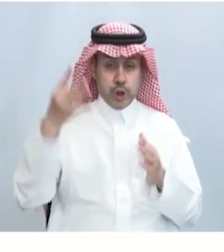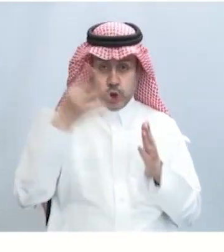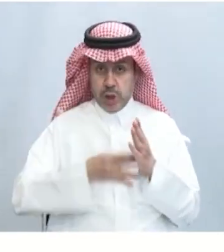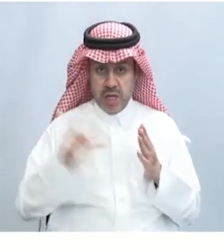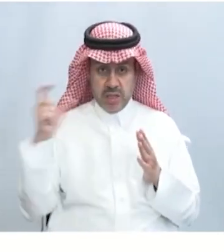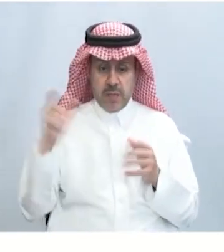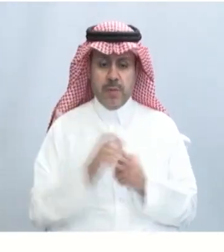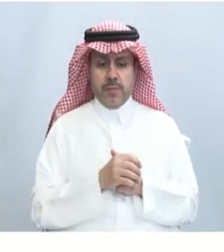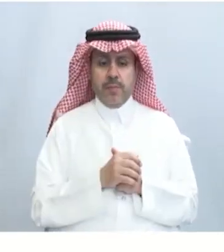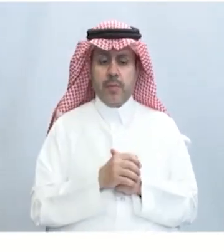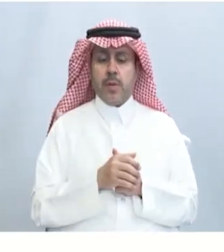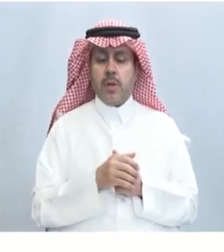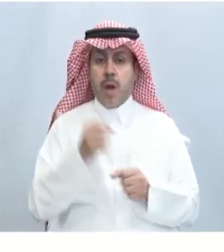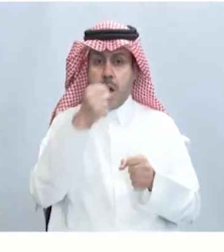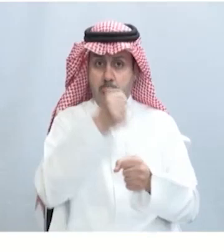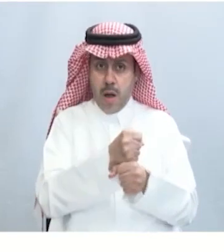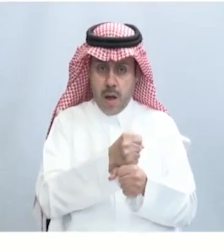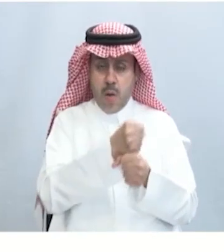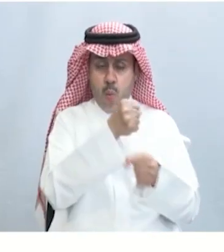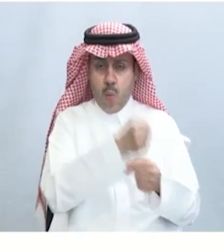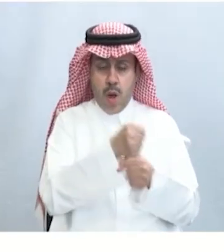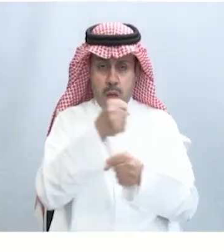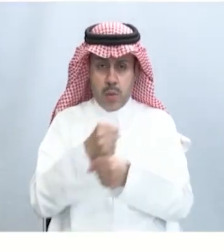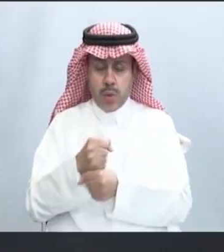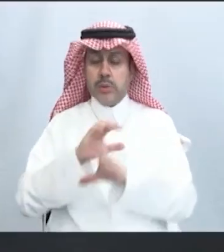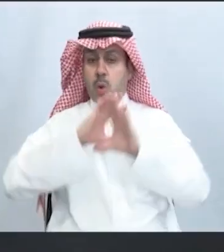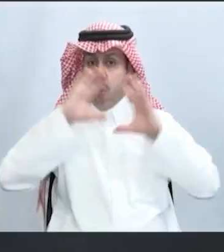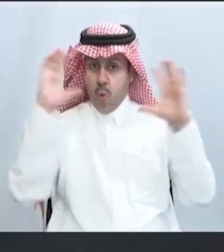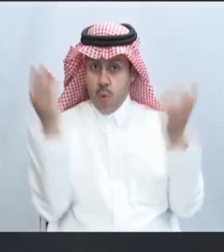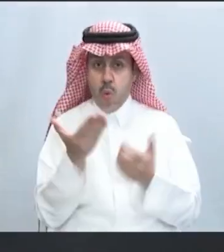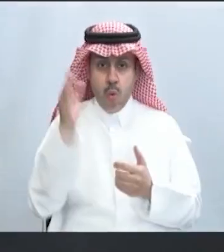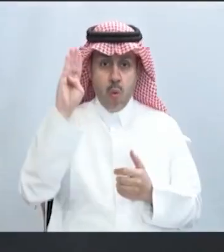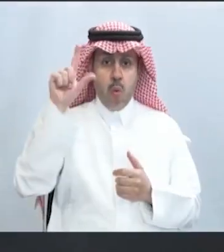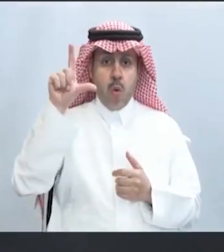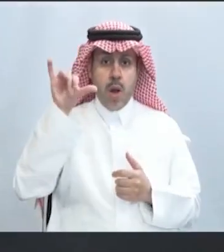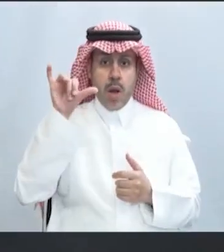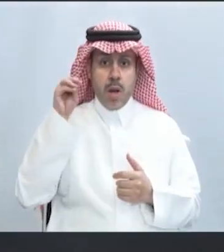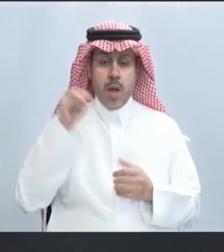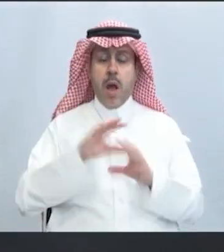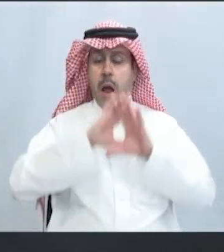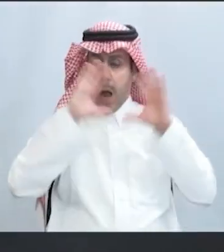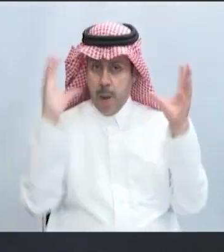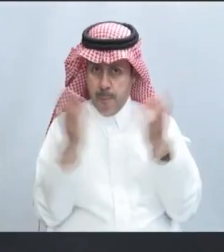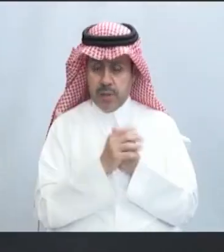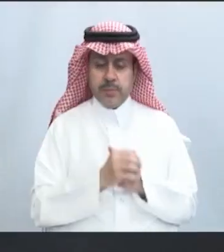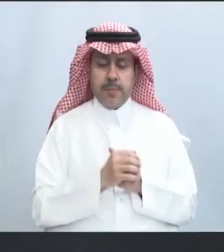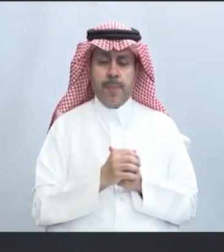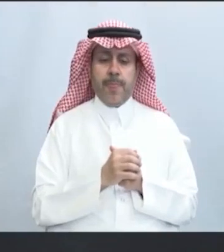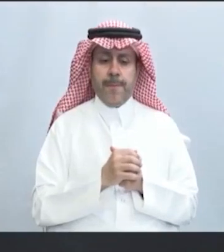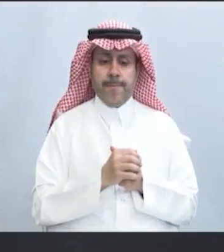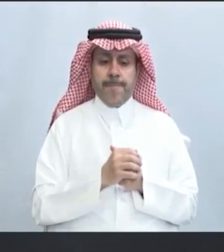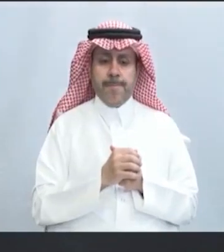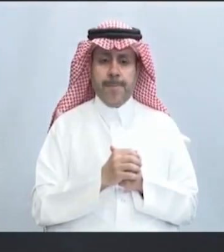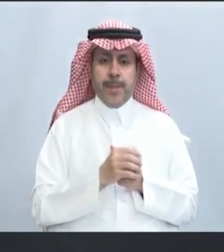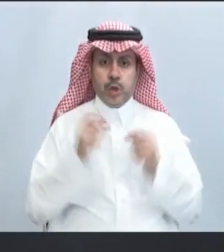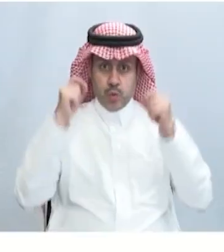الاسلاميه بقواعد كليه عامه وهذا من تمام هذه الشريعه جاءت بقواعد كليه عامه